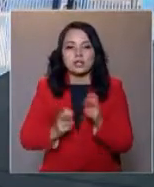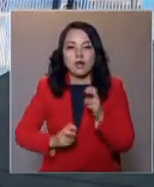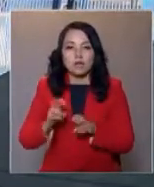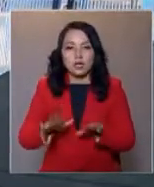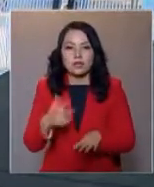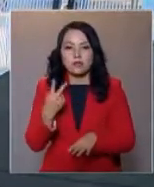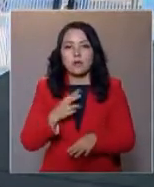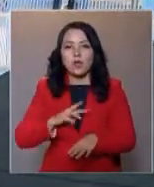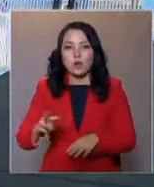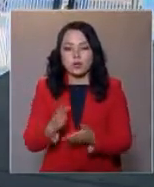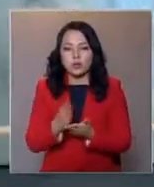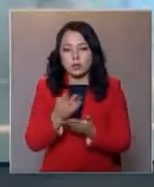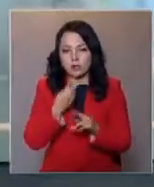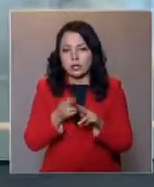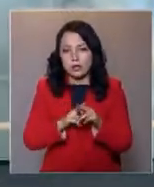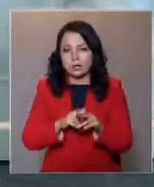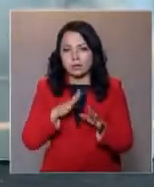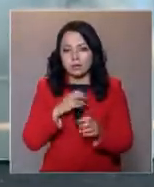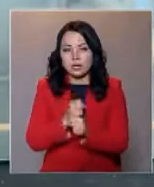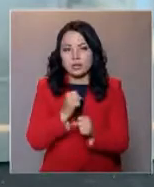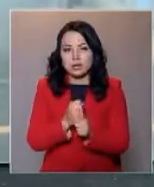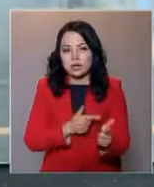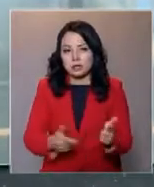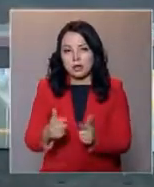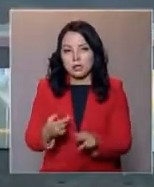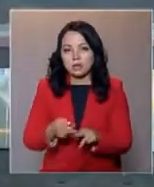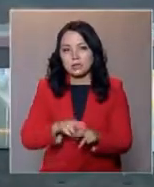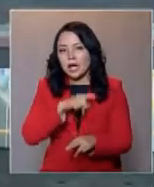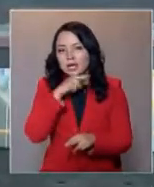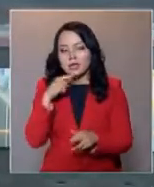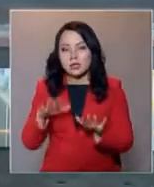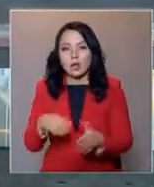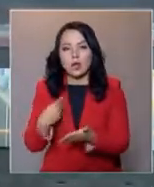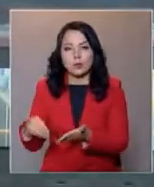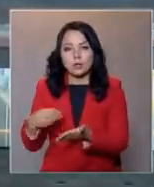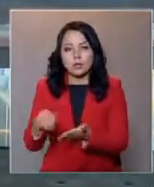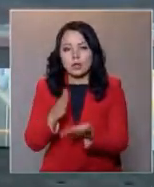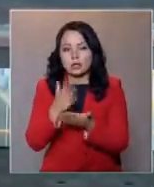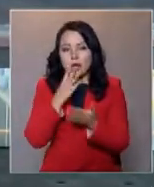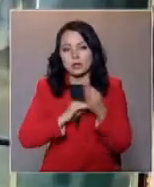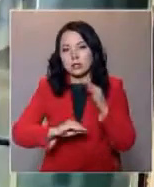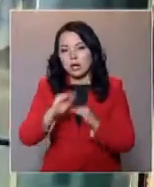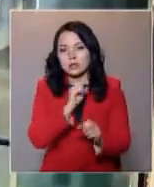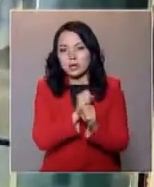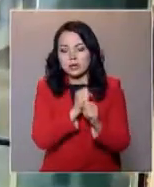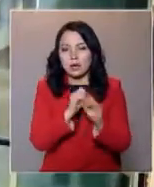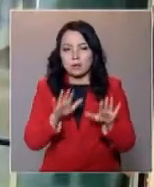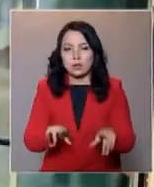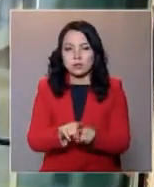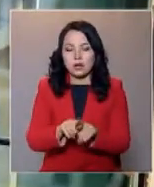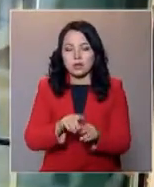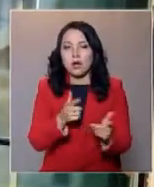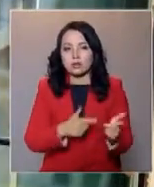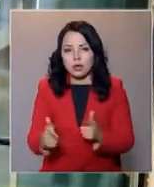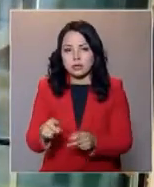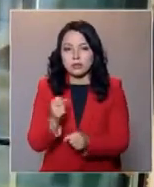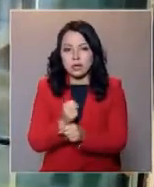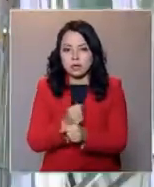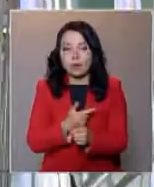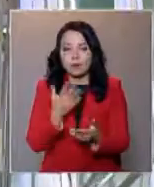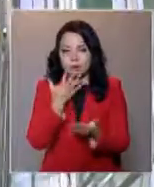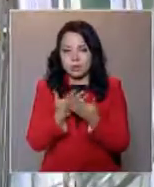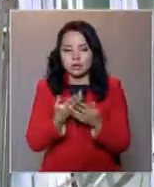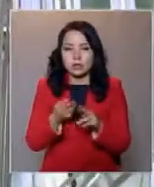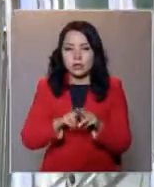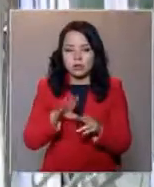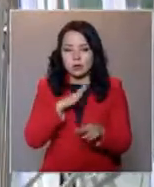2 миллиона квадратных метров. Причем само стекло покупается в России. Здесь его обрабатывают в печах закалки. Если обычное стекло выдерживает